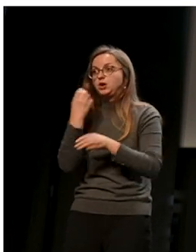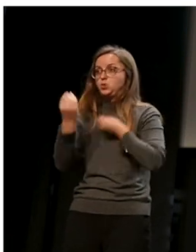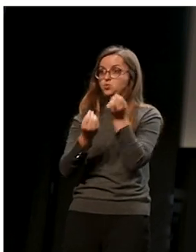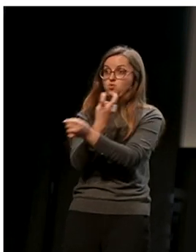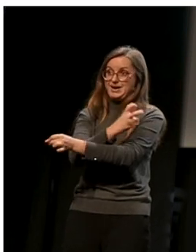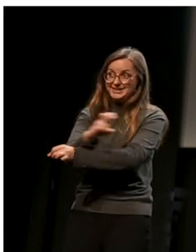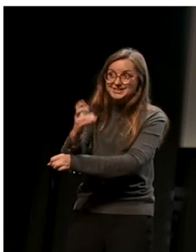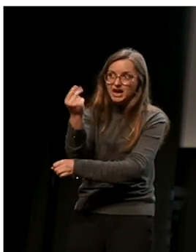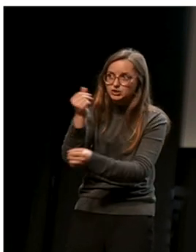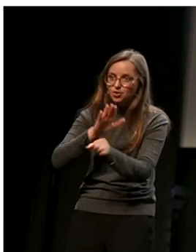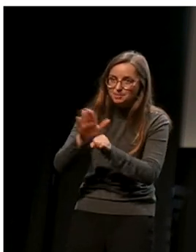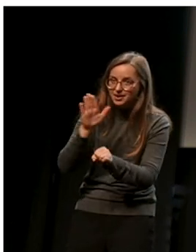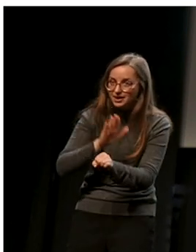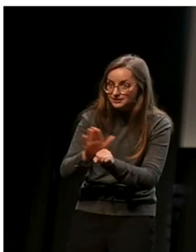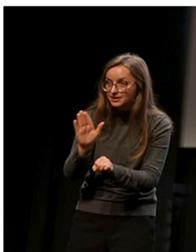vivre,